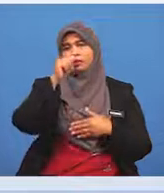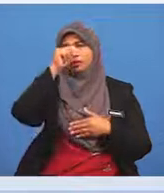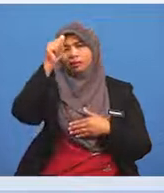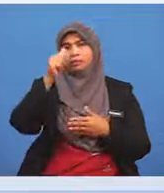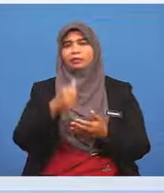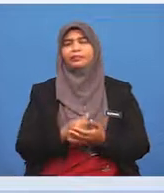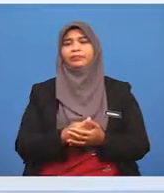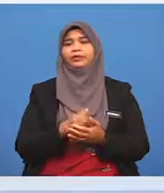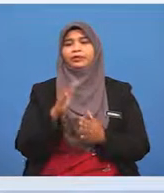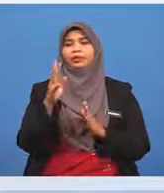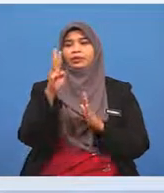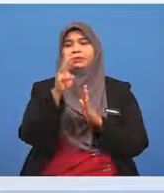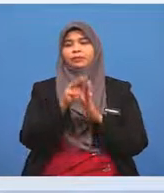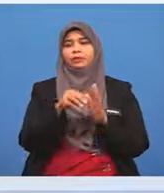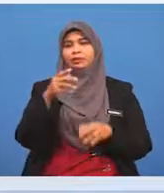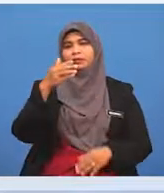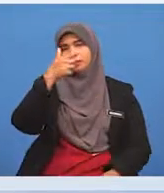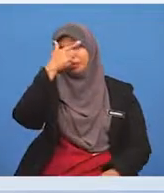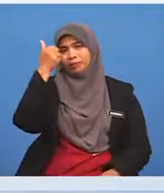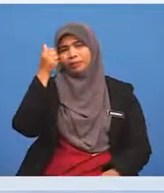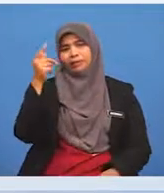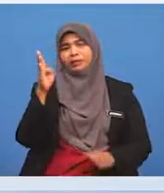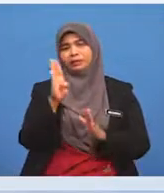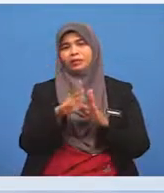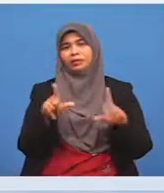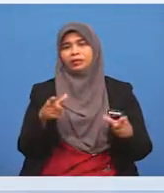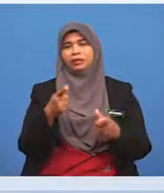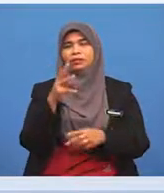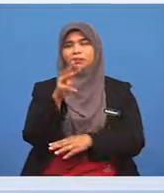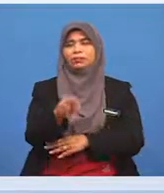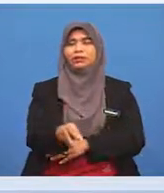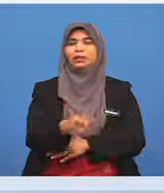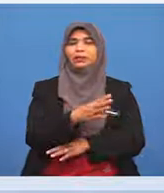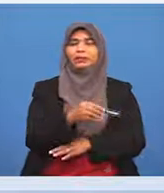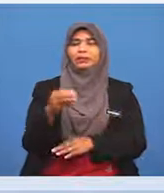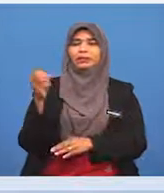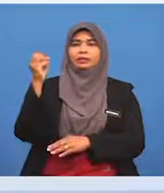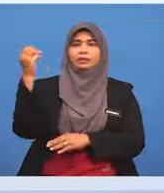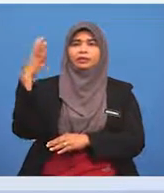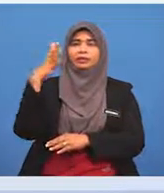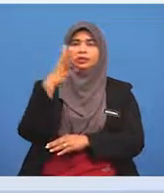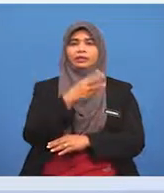serta perubahan musim sebagai tanda kekuasaan Allah Subhanahu Wa Taala.